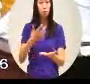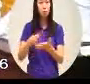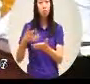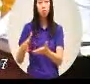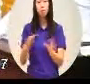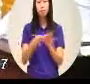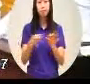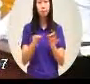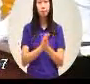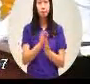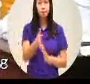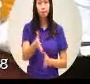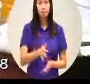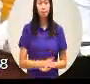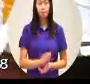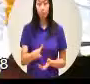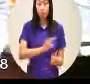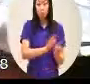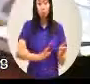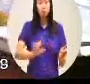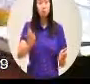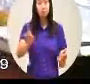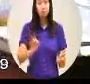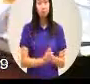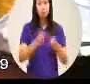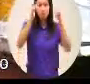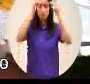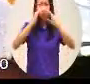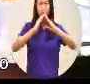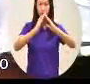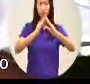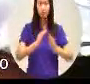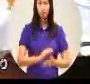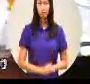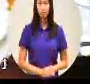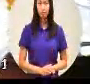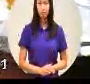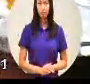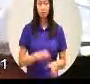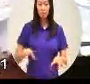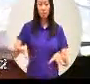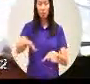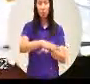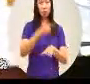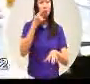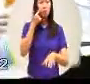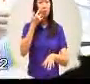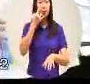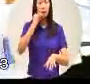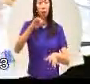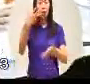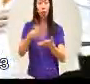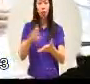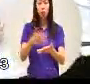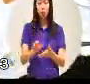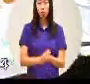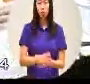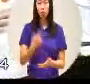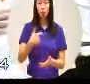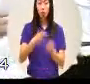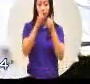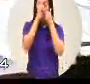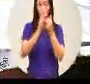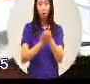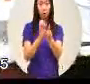因为这牵涉到齁、哦、高雄区齁、哦、遐尼啊多家长我甲议长做一个报告